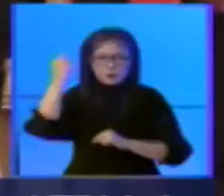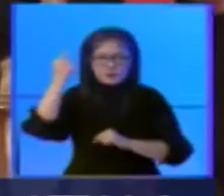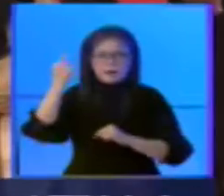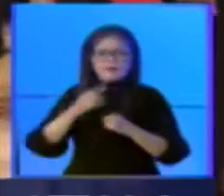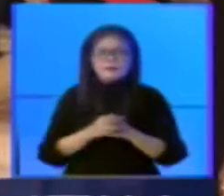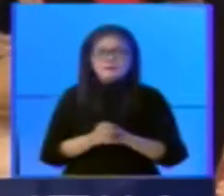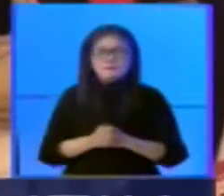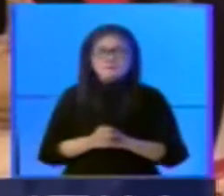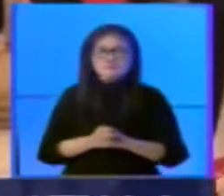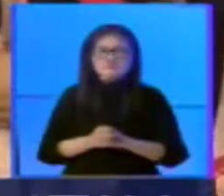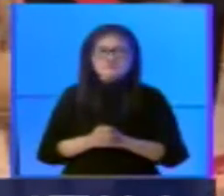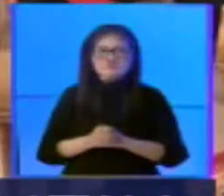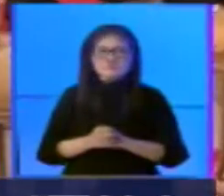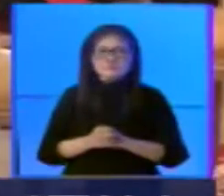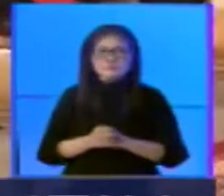Hai